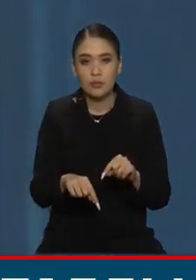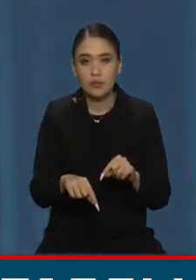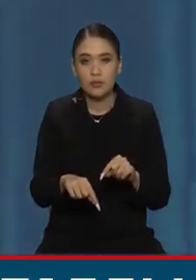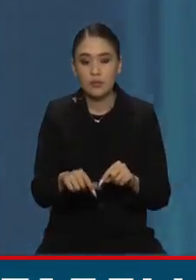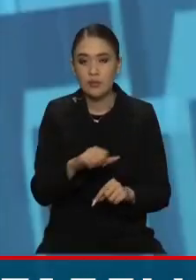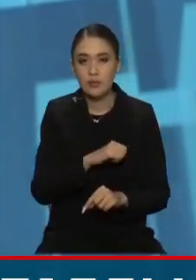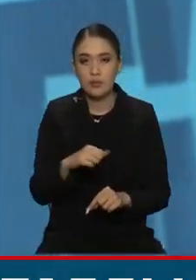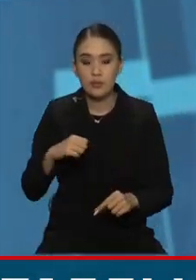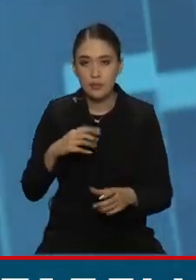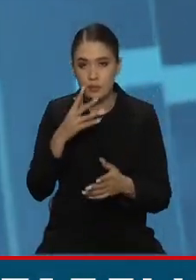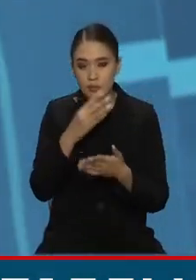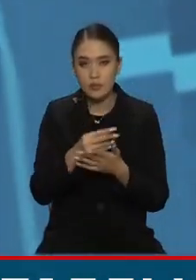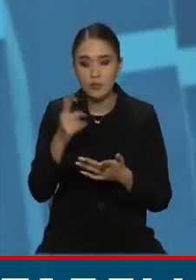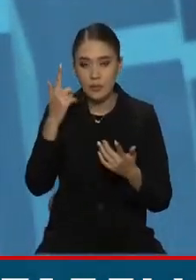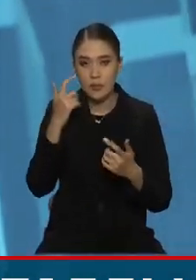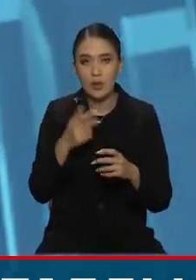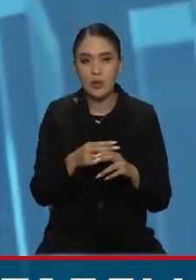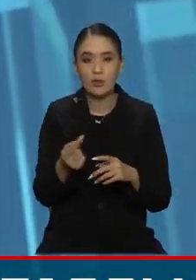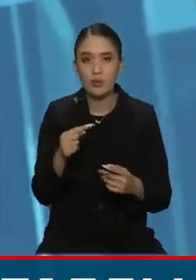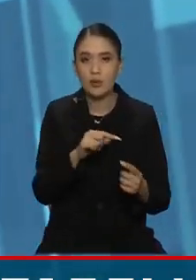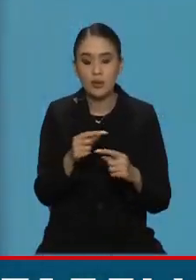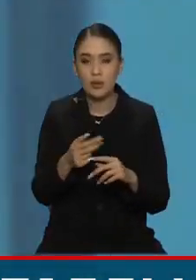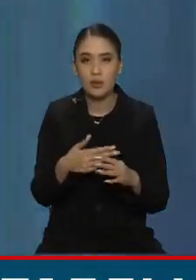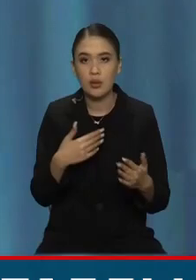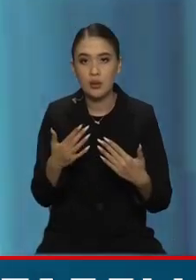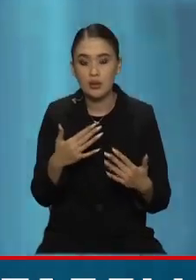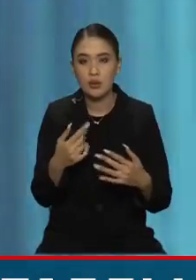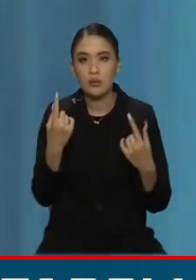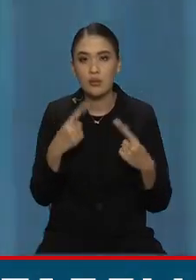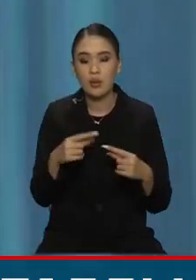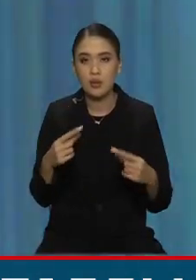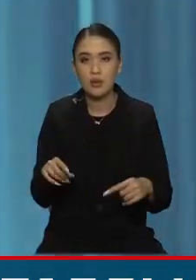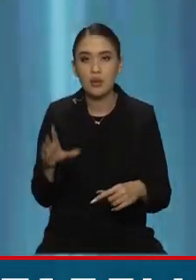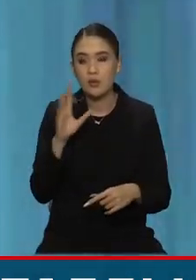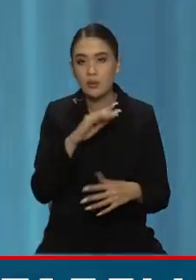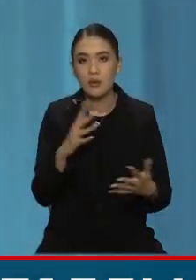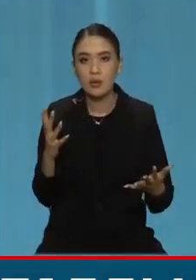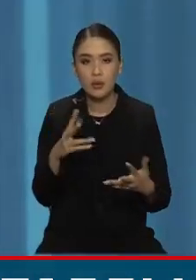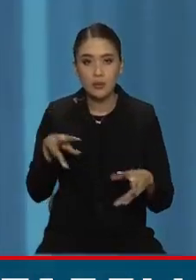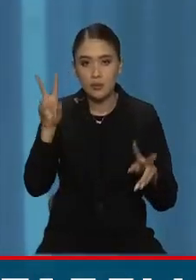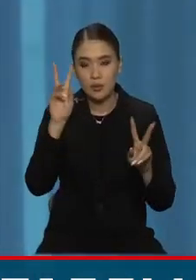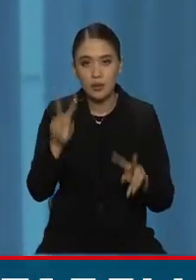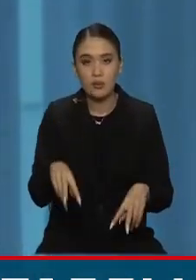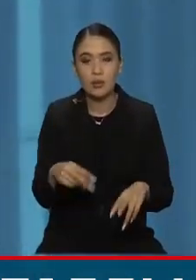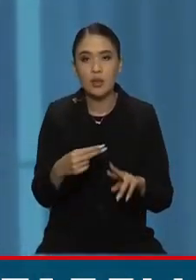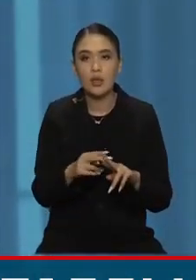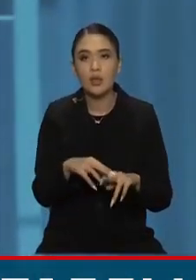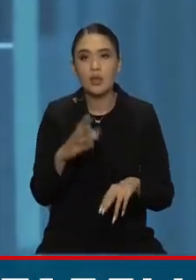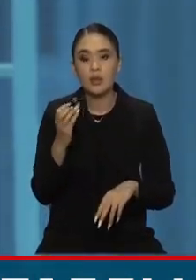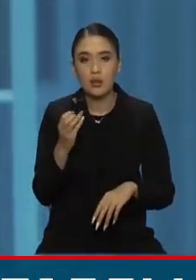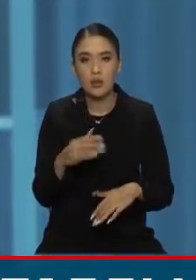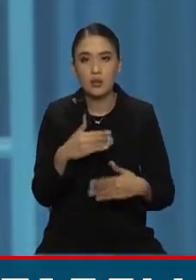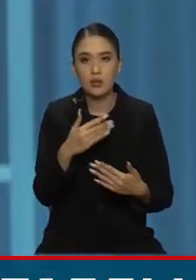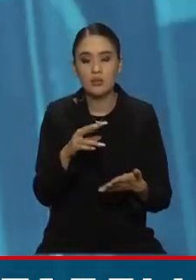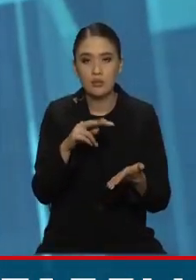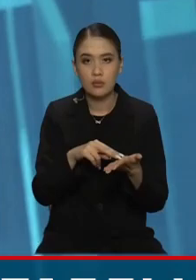өз жеке бағалайды, яғни бір-бірімен қатынаспайды. Басқа кім бағалаушы екенін білмейді. Және олардың